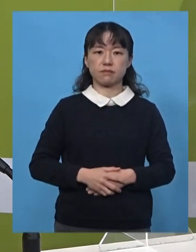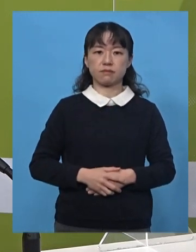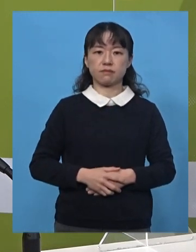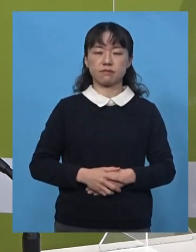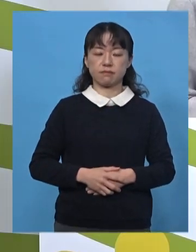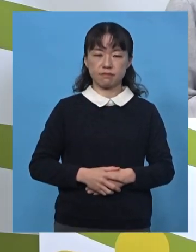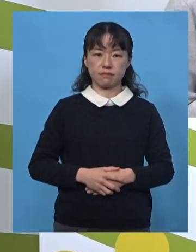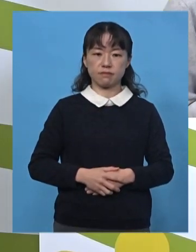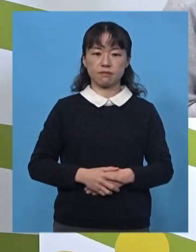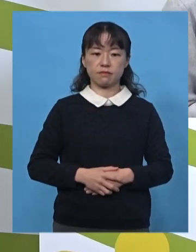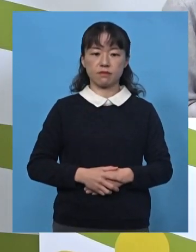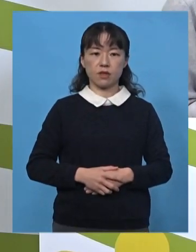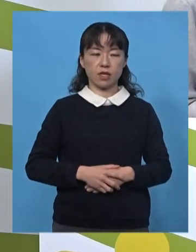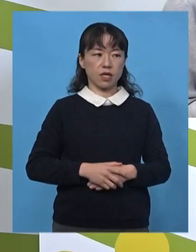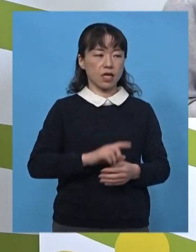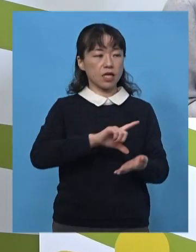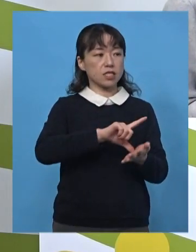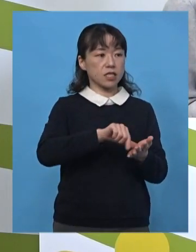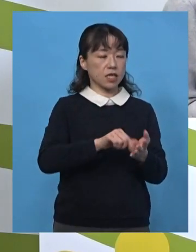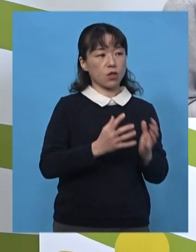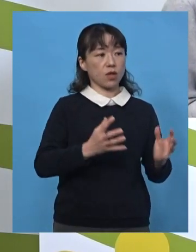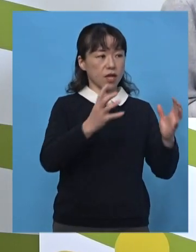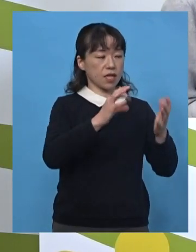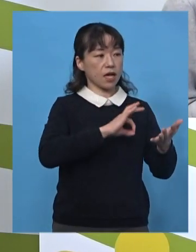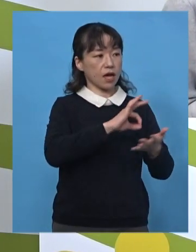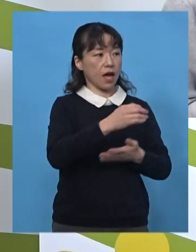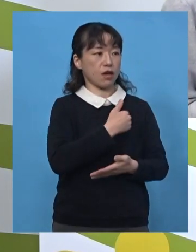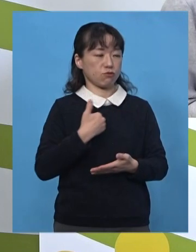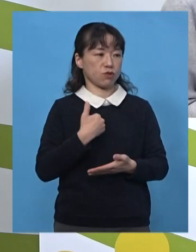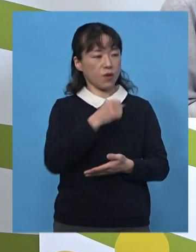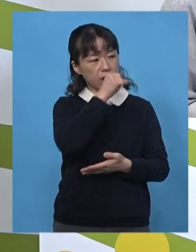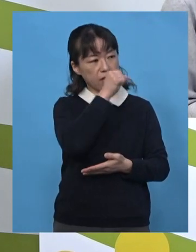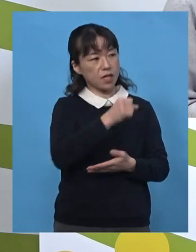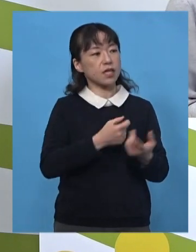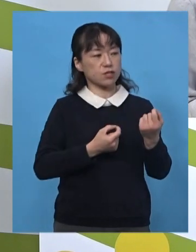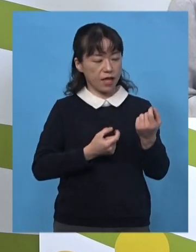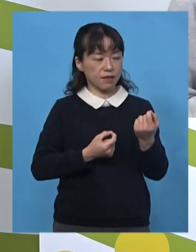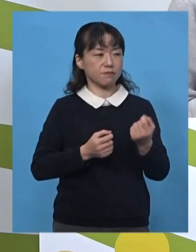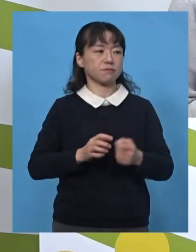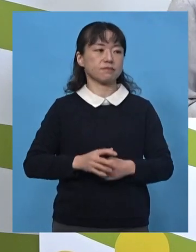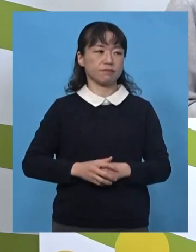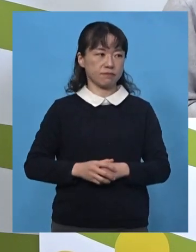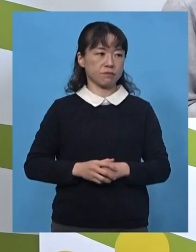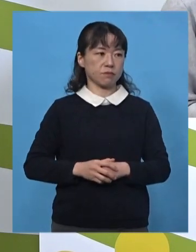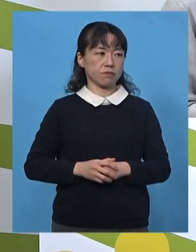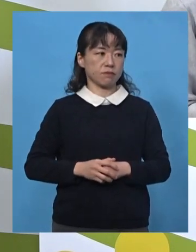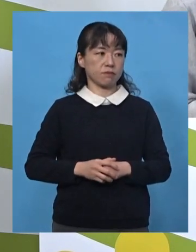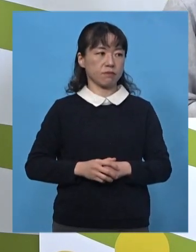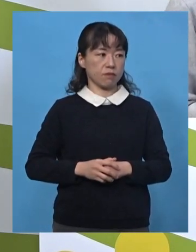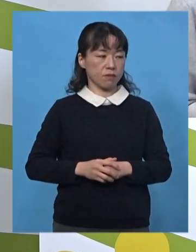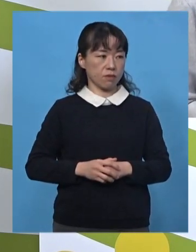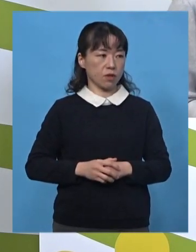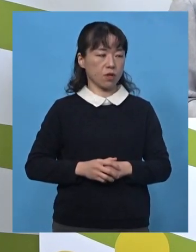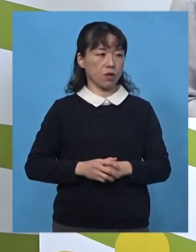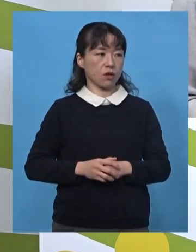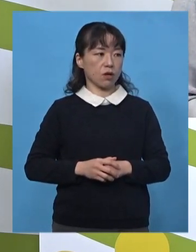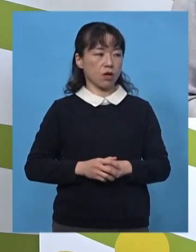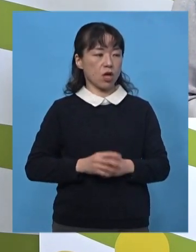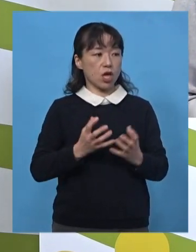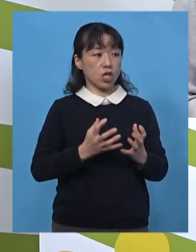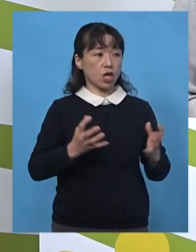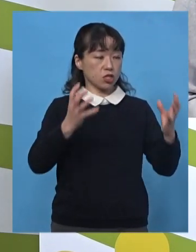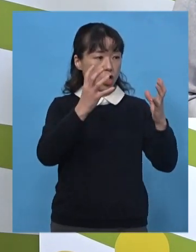。 うん、地域の新鮮な農産物を購入できるのは嬉しいですよね。はい、そして東近江アグリステーションでは、野